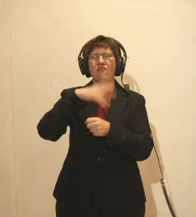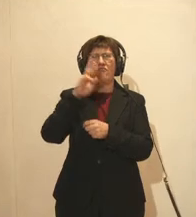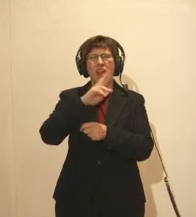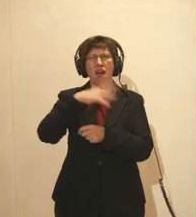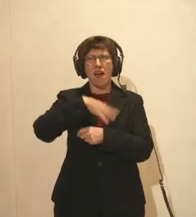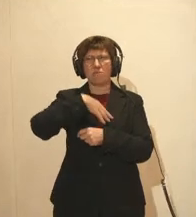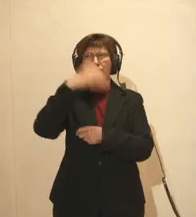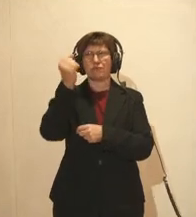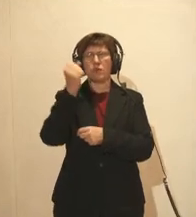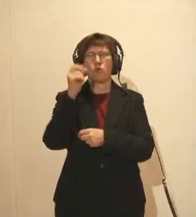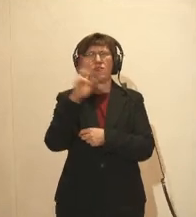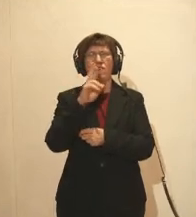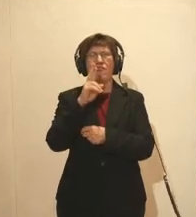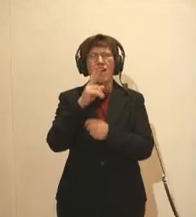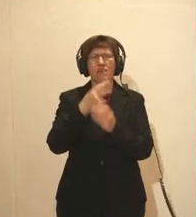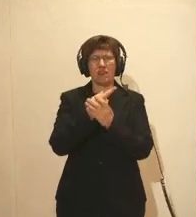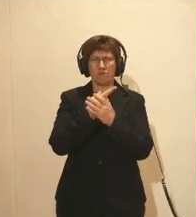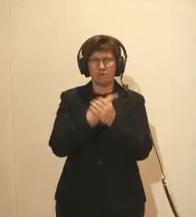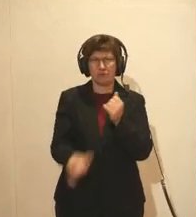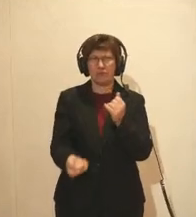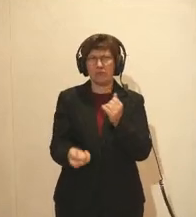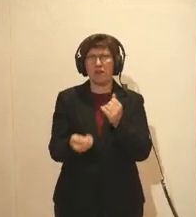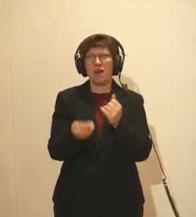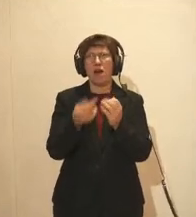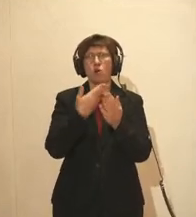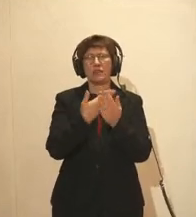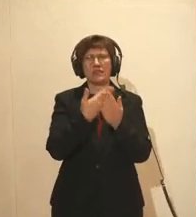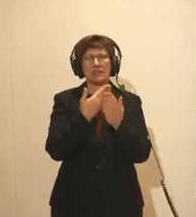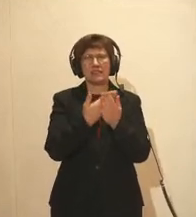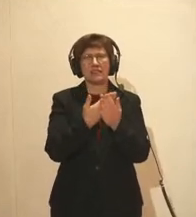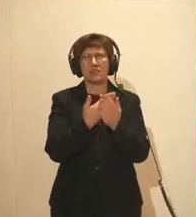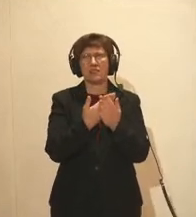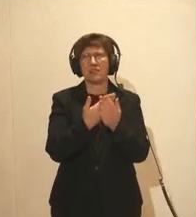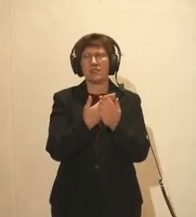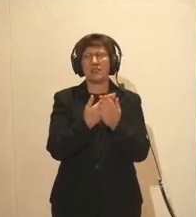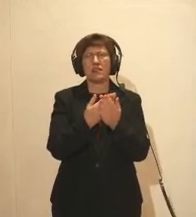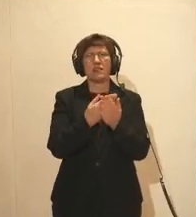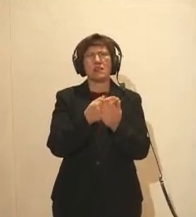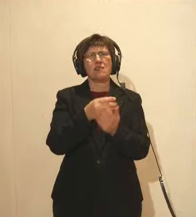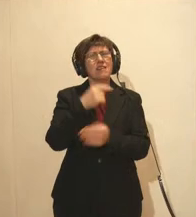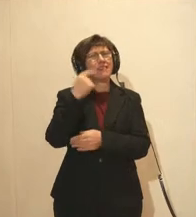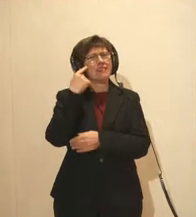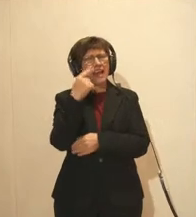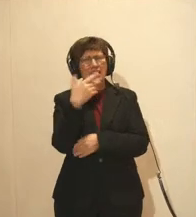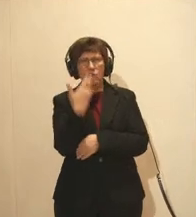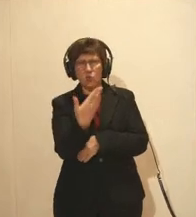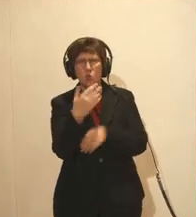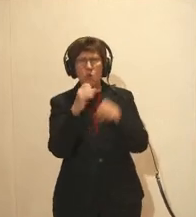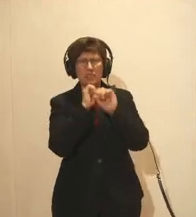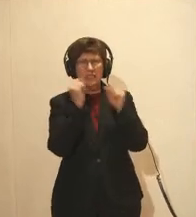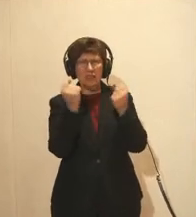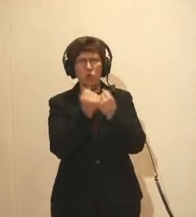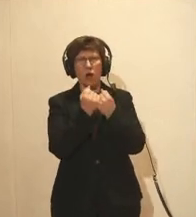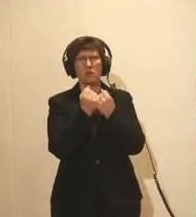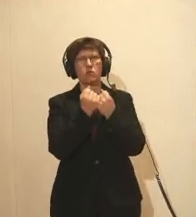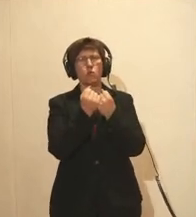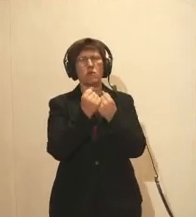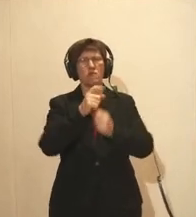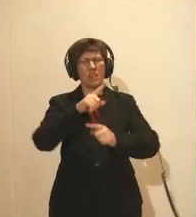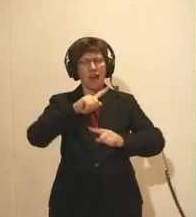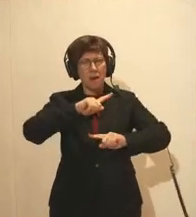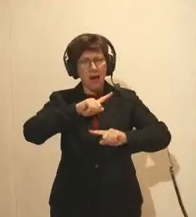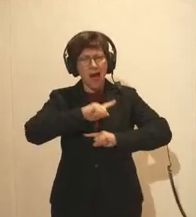gilt hier zwischen gewinnern und verlierern und glauben